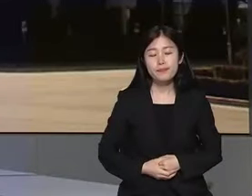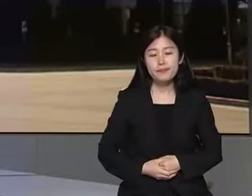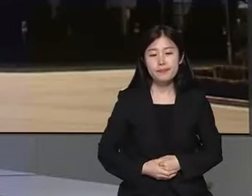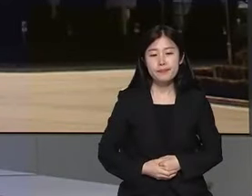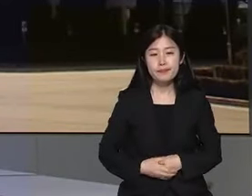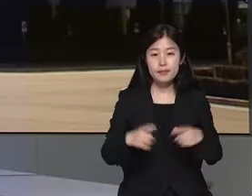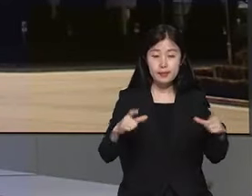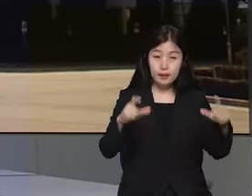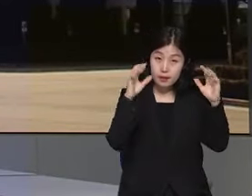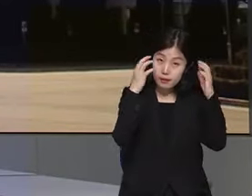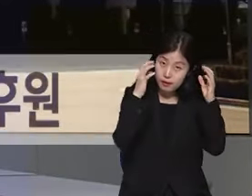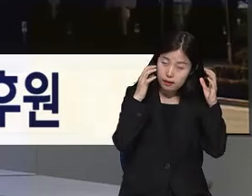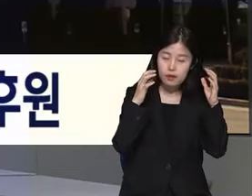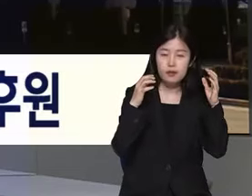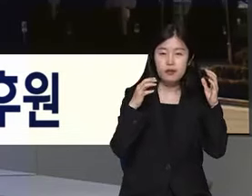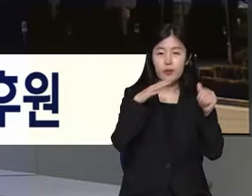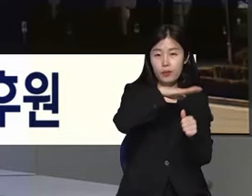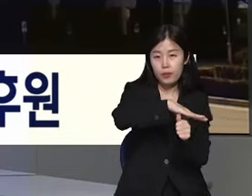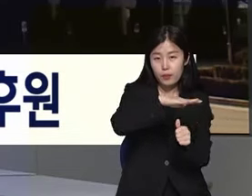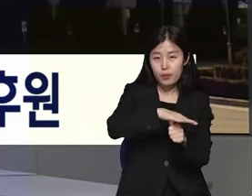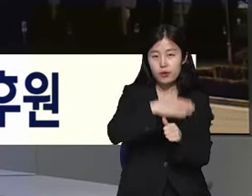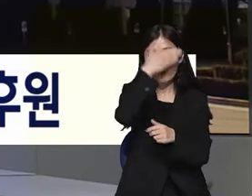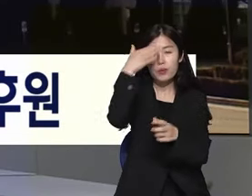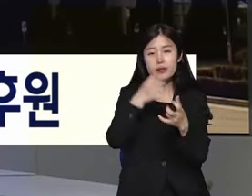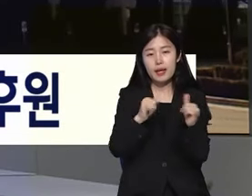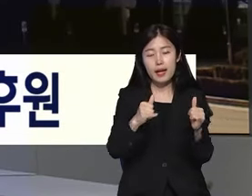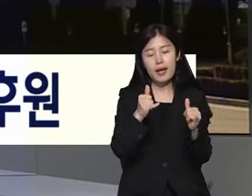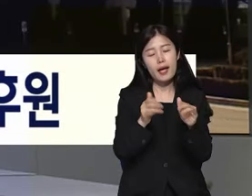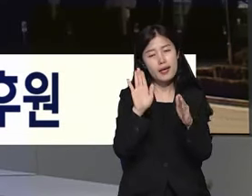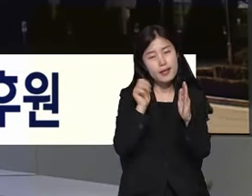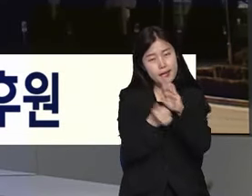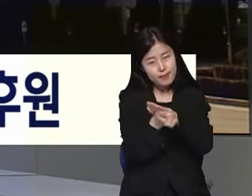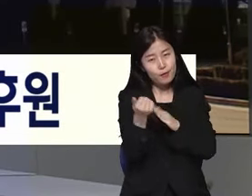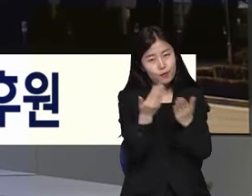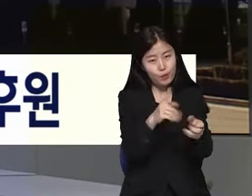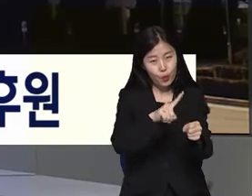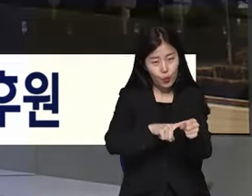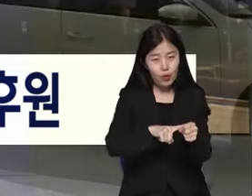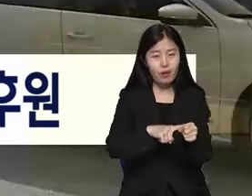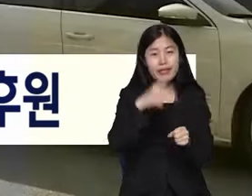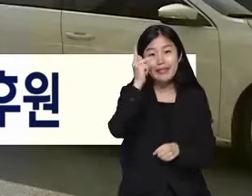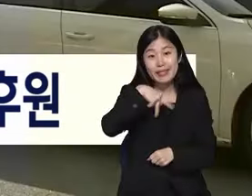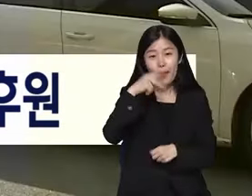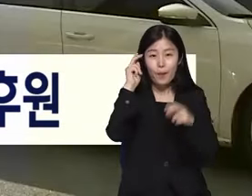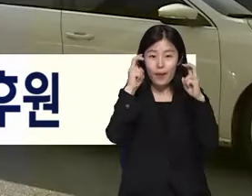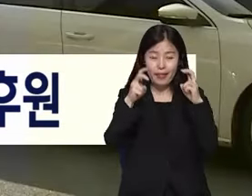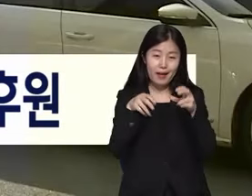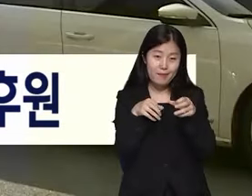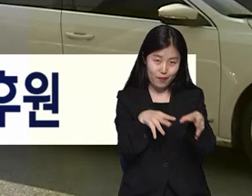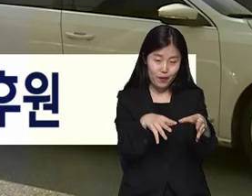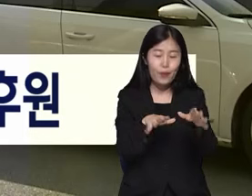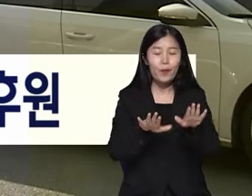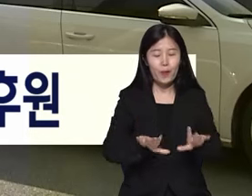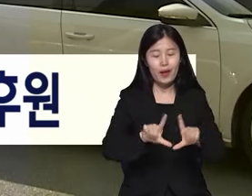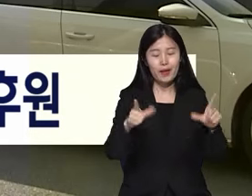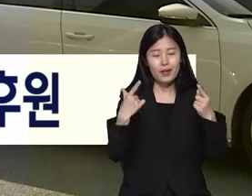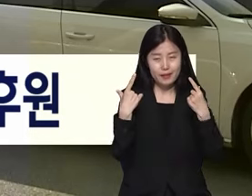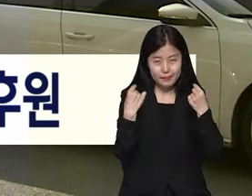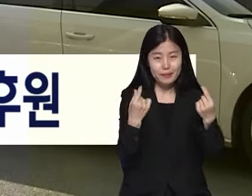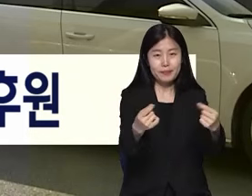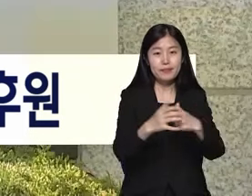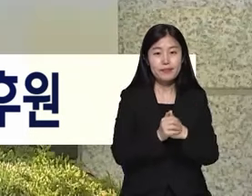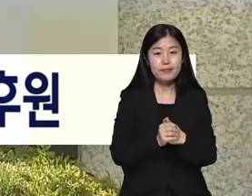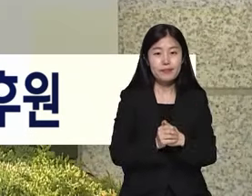지역 아동과 청소년에게 희망을 전달하기 위한 기아 챌린지 사업이 올해도 실시됩니다. 기아 오토랜드